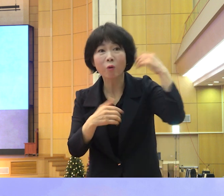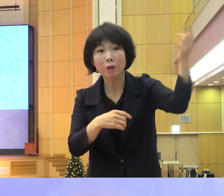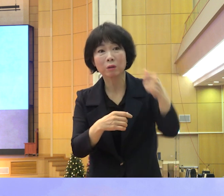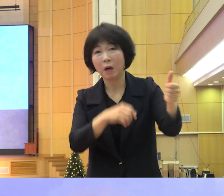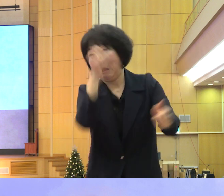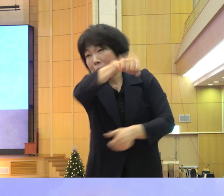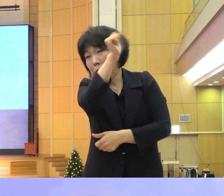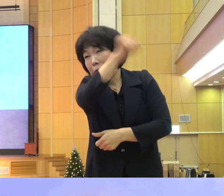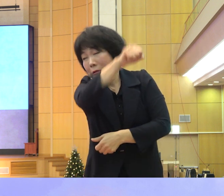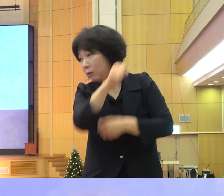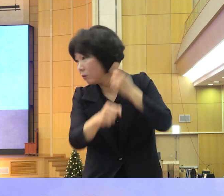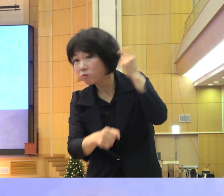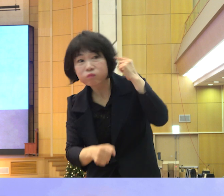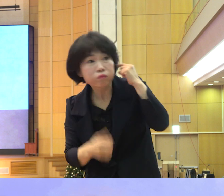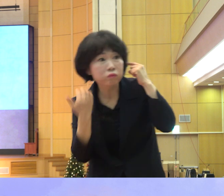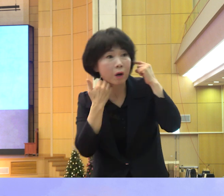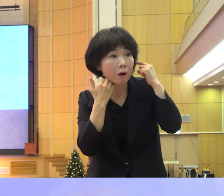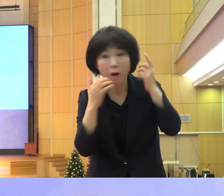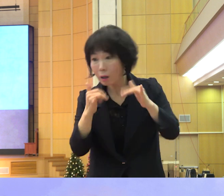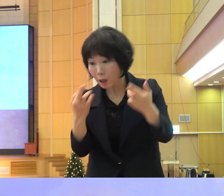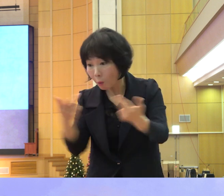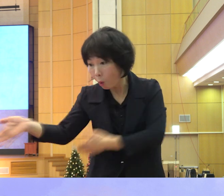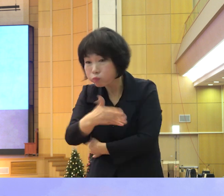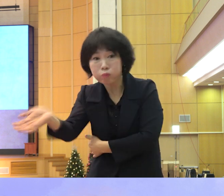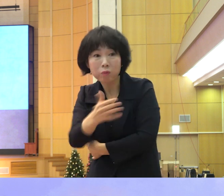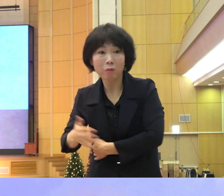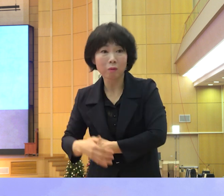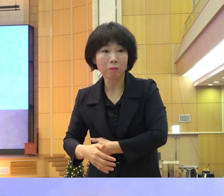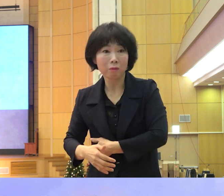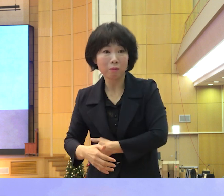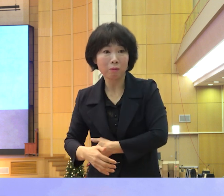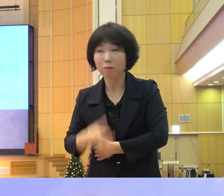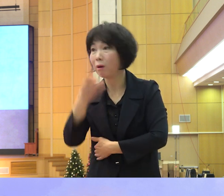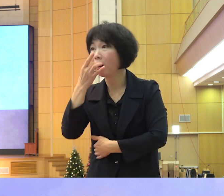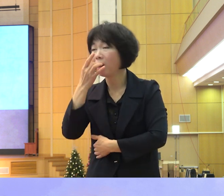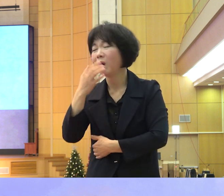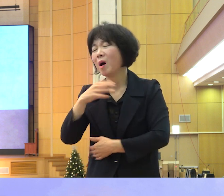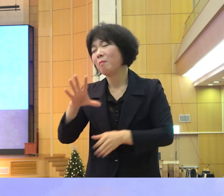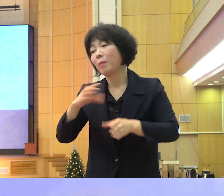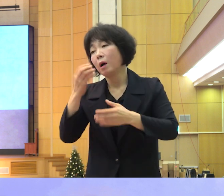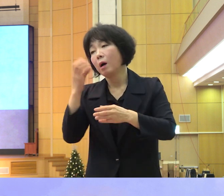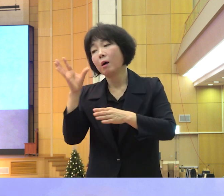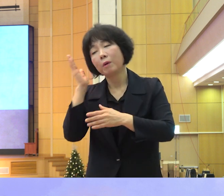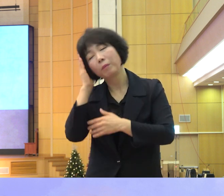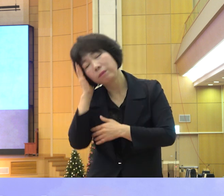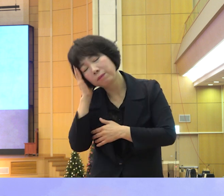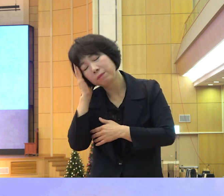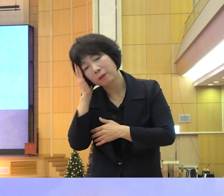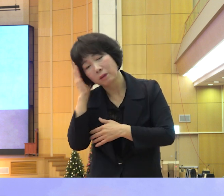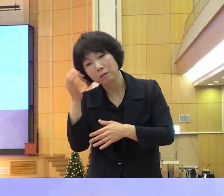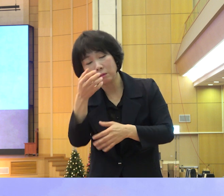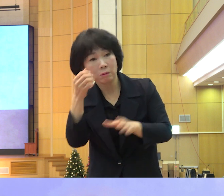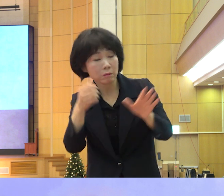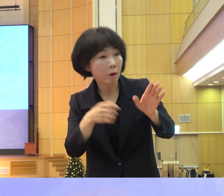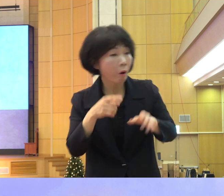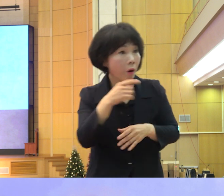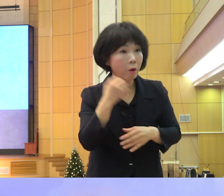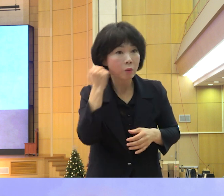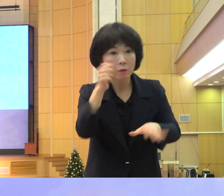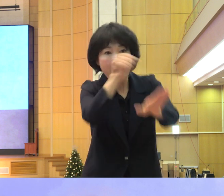거기 누가 올 리도 없는데 누가 또 교회 나오나? 얼마나 기뻐요. 그래서 조금 있다가